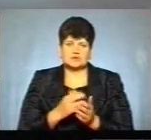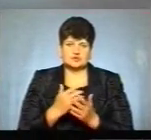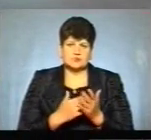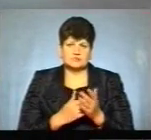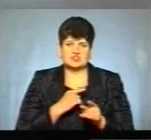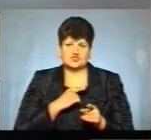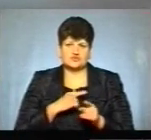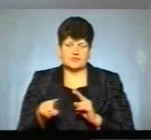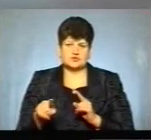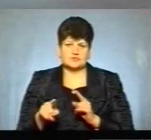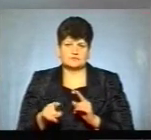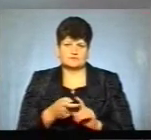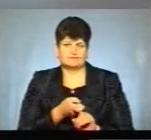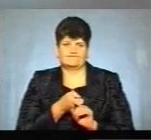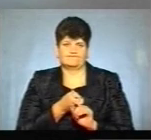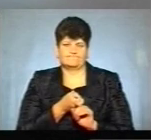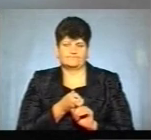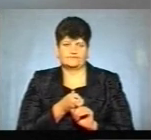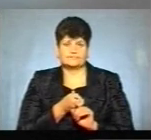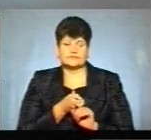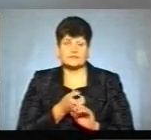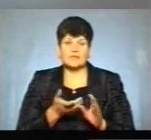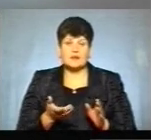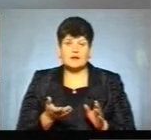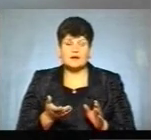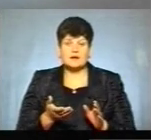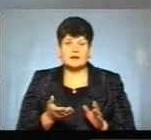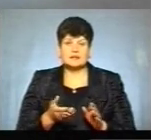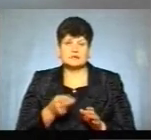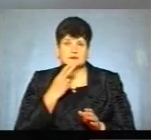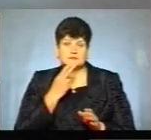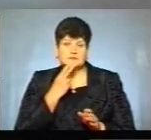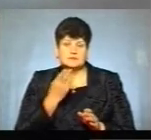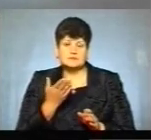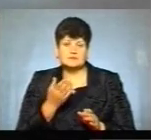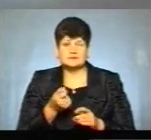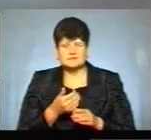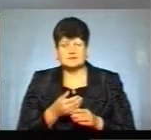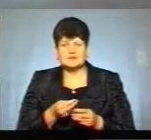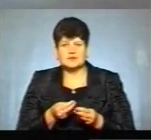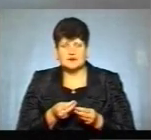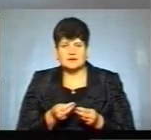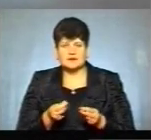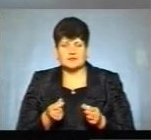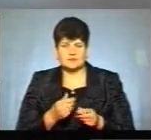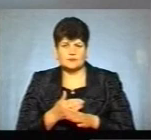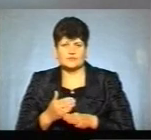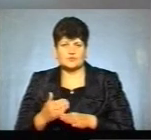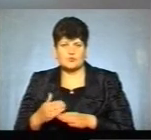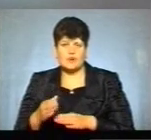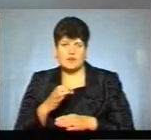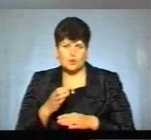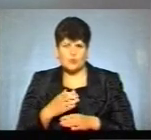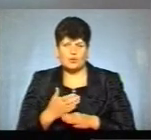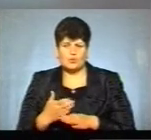набагато швидше викликають залежність. Там табакопаління чуть-чуть помаліше. Там алкоголь також